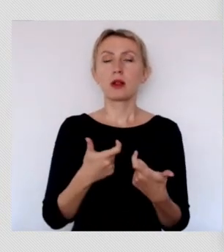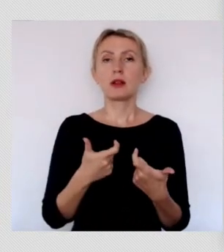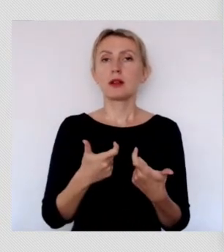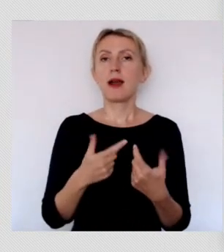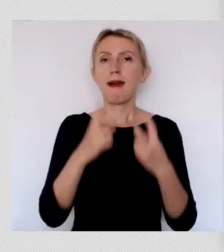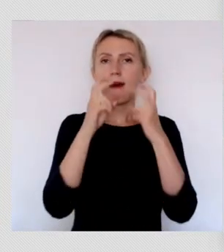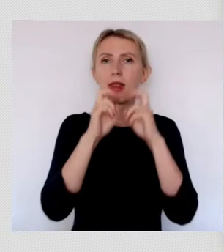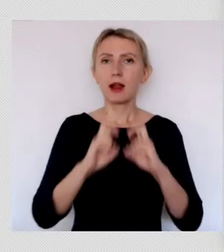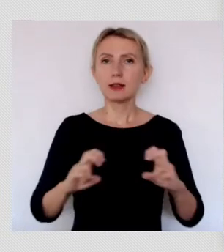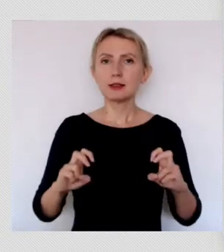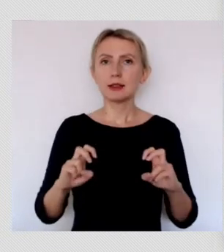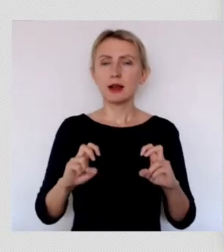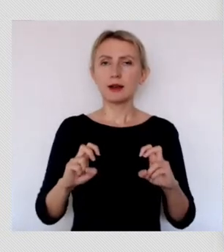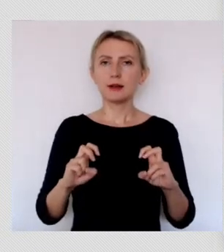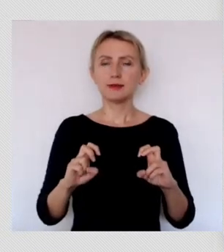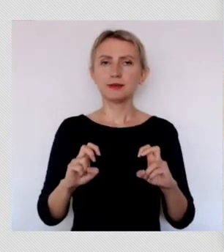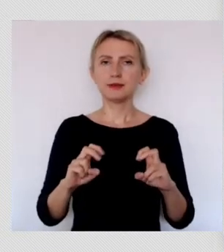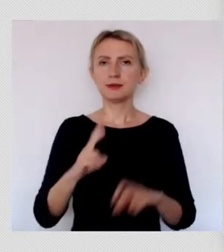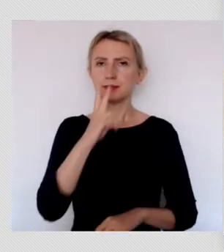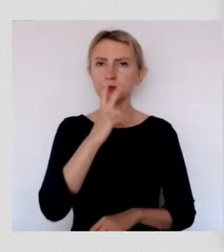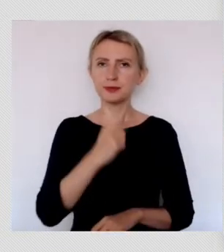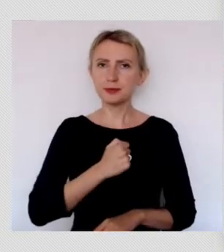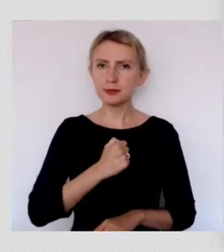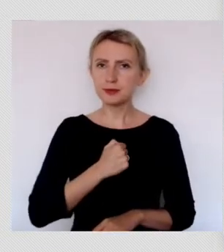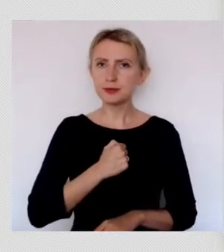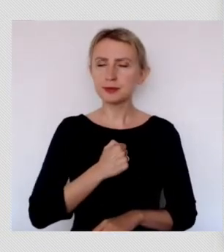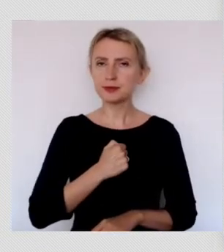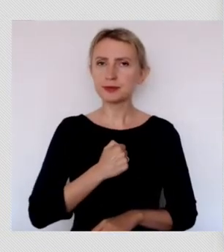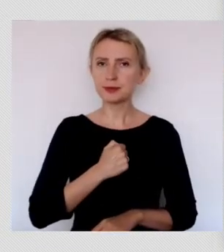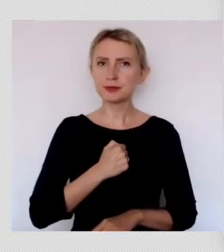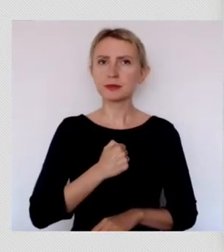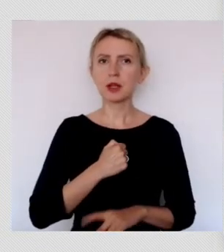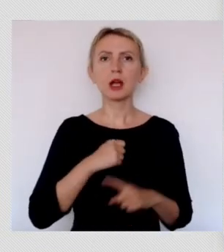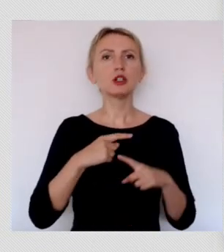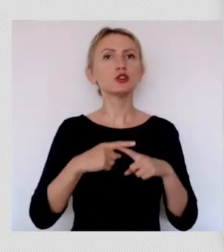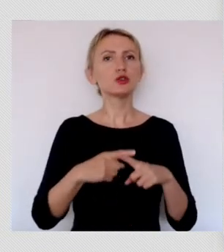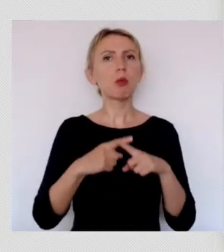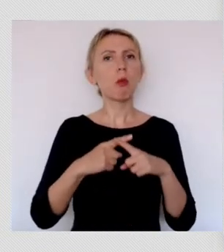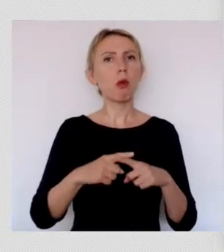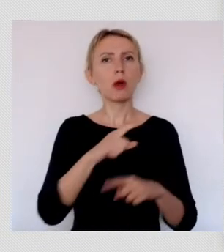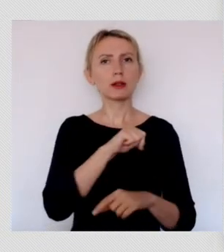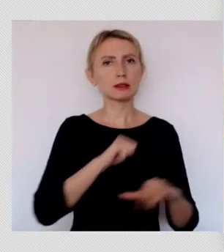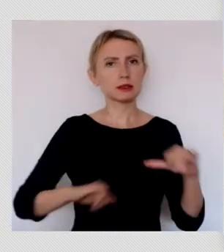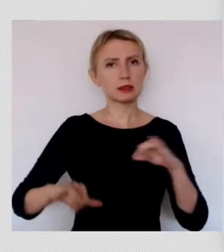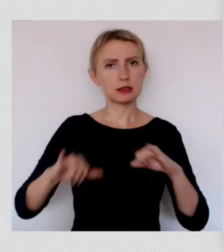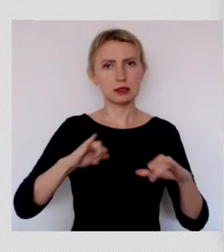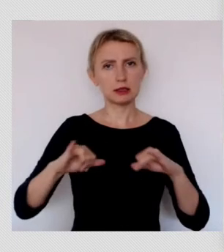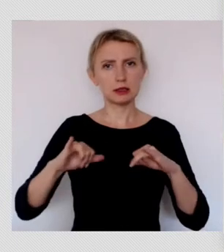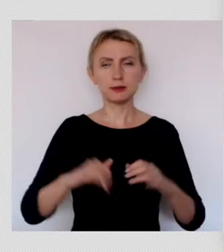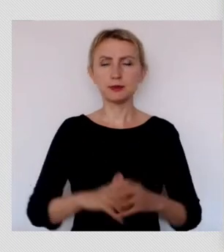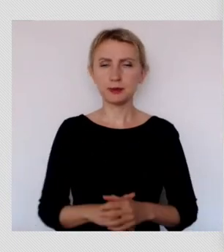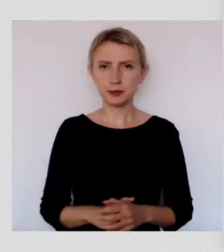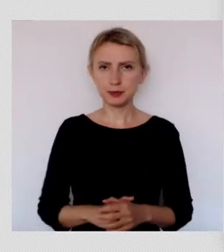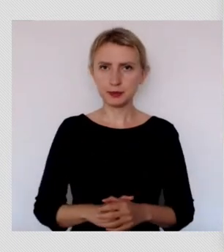analizę przejrzystości spółek samorządowych i